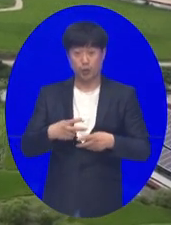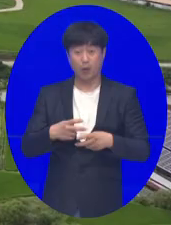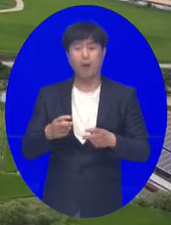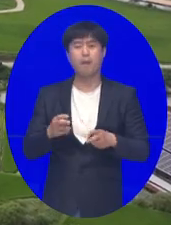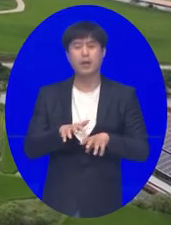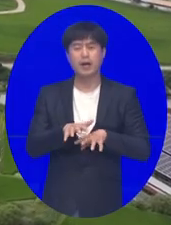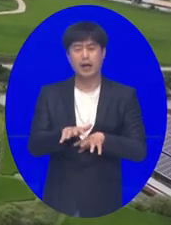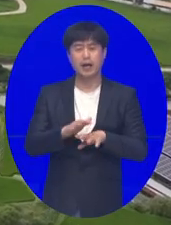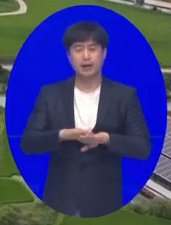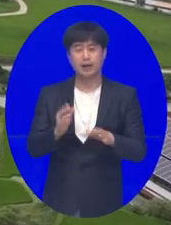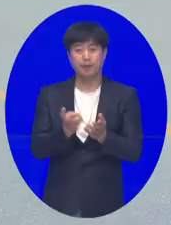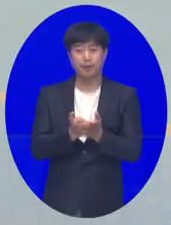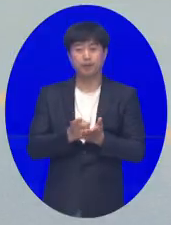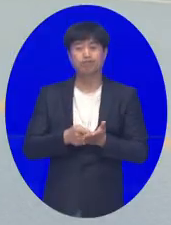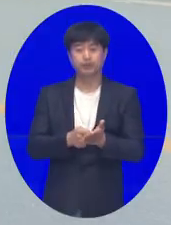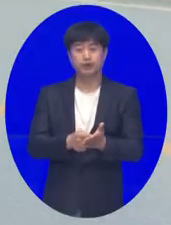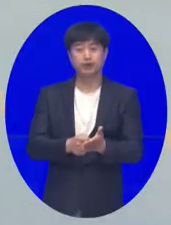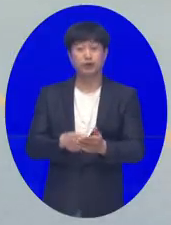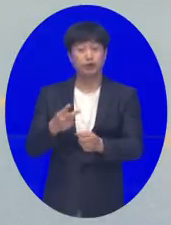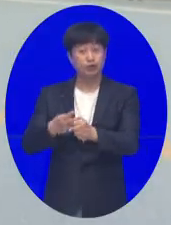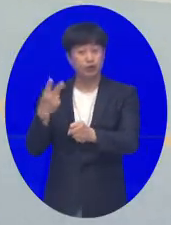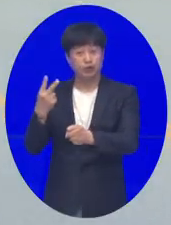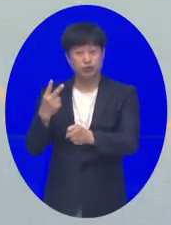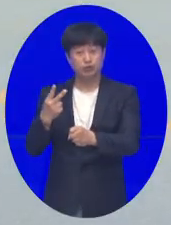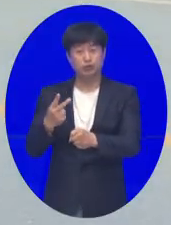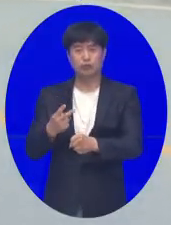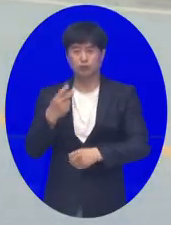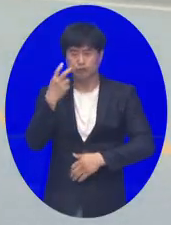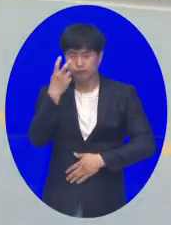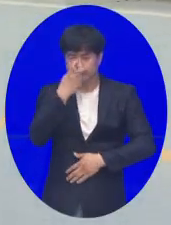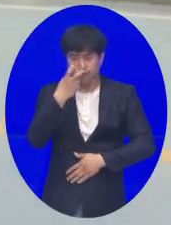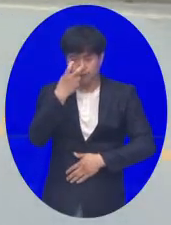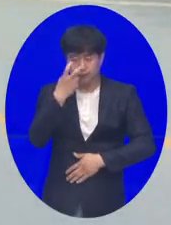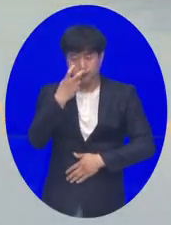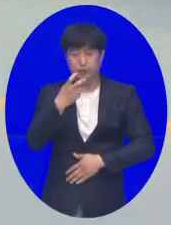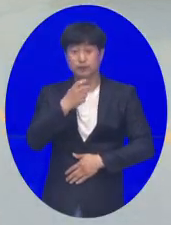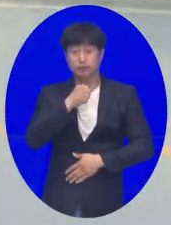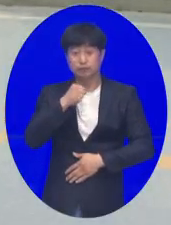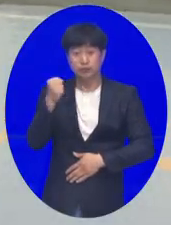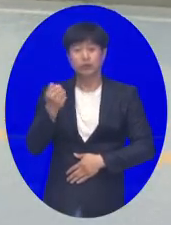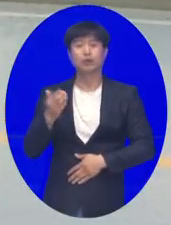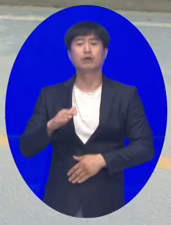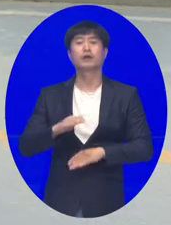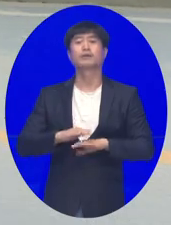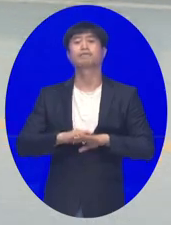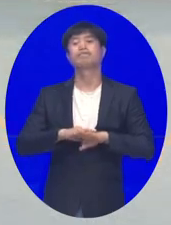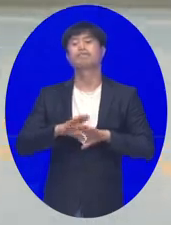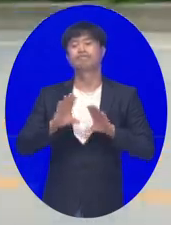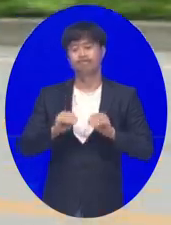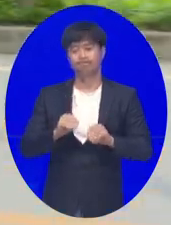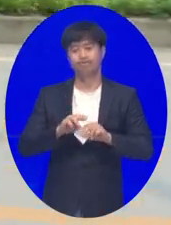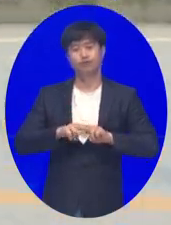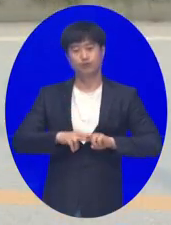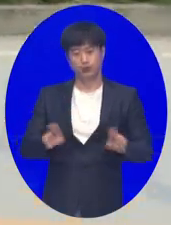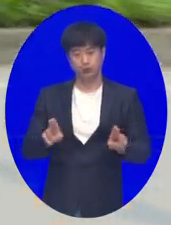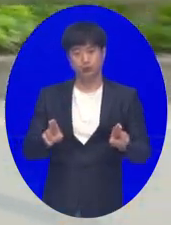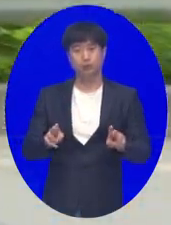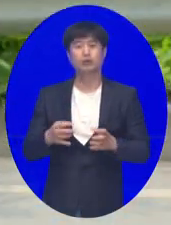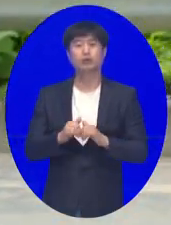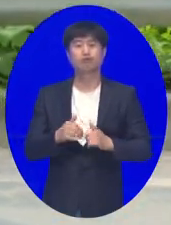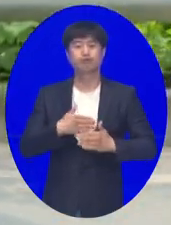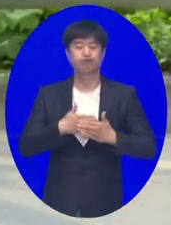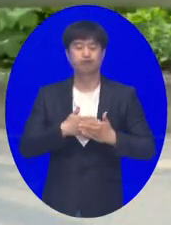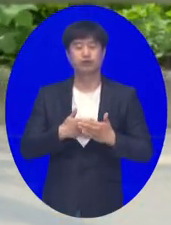핵심 축이라고 할 수 있습니다 2년 전 예비타당성 조사까지 통과한 사업이 백지화되면서 시민들의 불안은 커져가고 있습니다